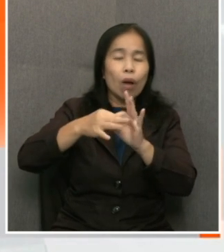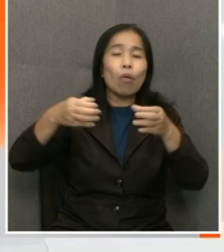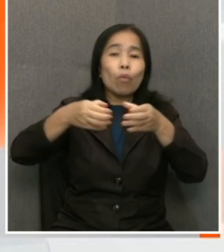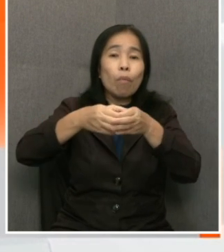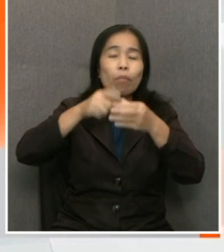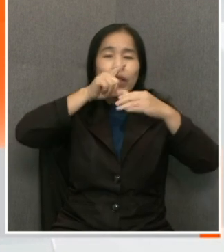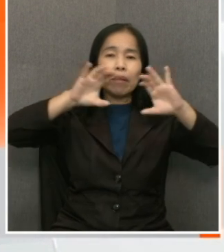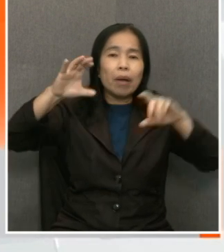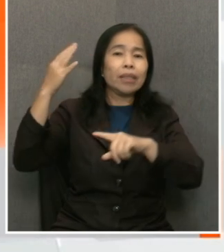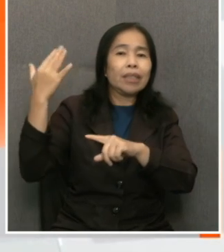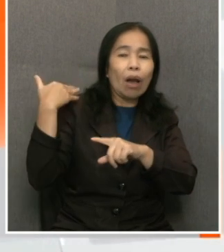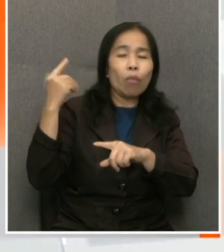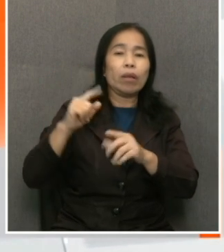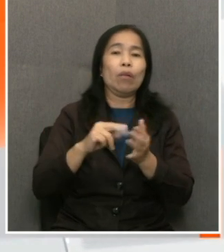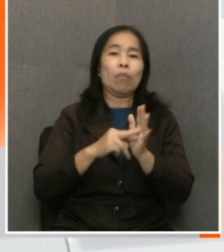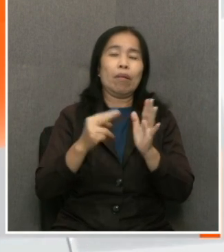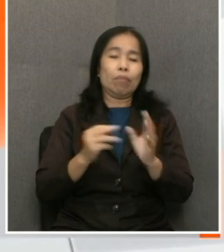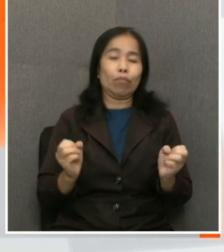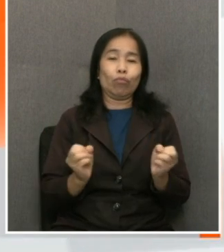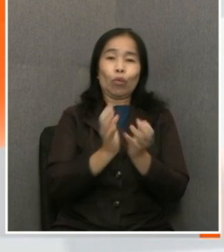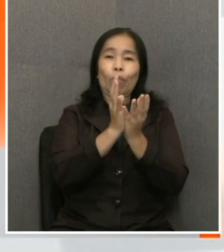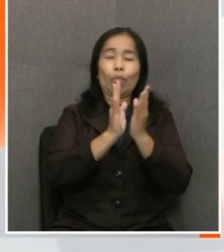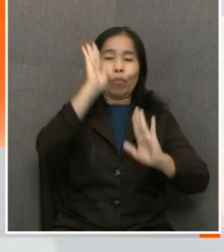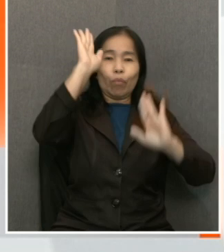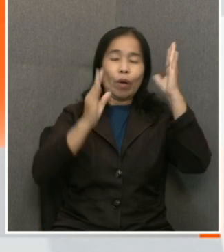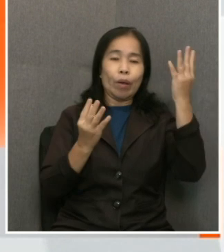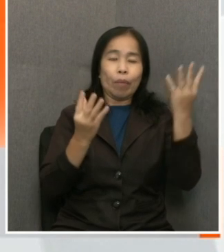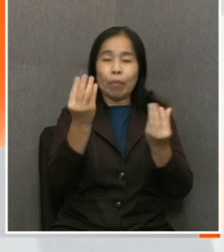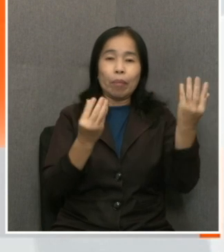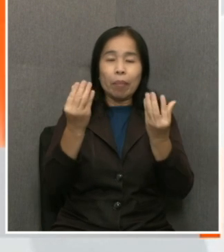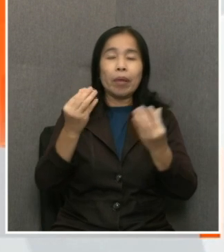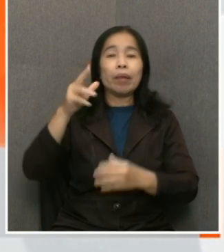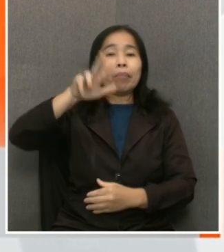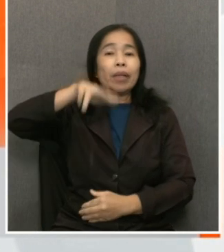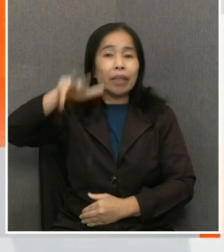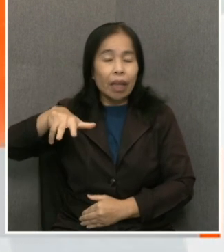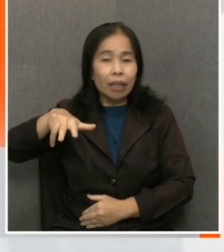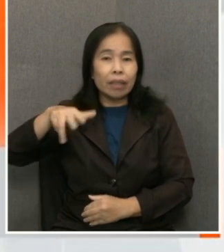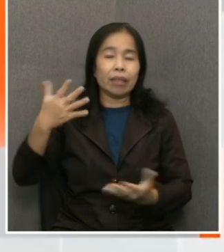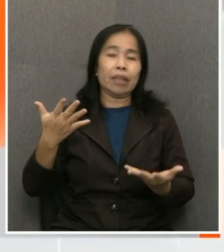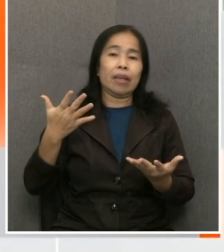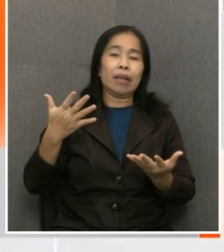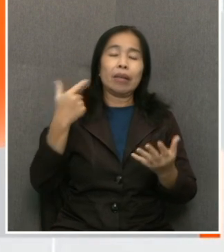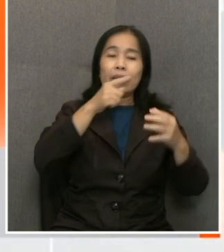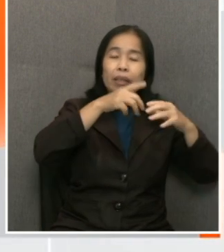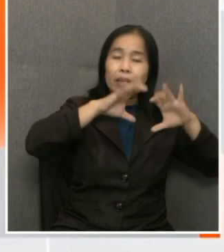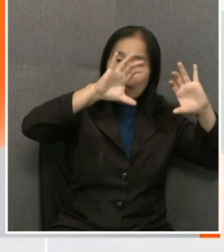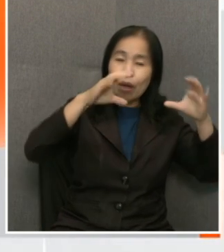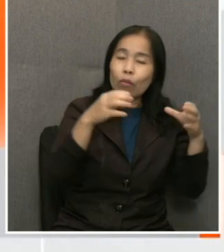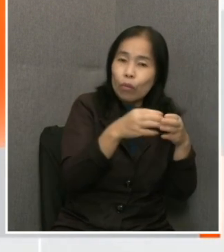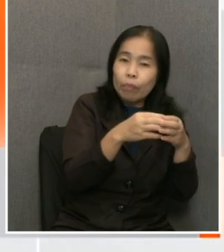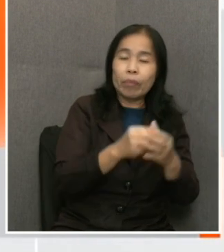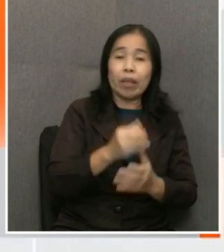ครับมันจะทำให้เกิดการเสียงแตกนะทั้งในพรรคเพื่อไทยด้วยแล้วก็ทั้งในพรรคร่วมรัฐบาลด้วยนะครับเพราะว่า